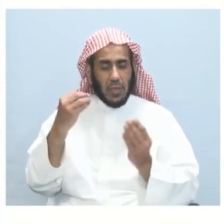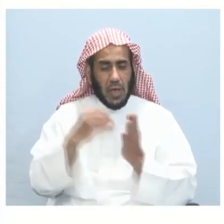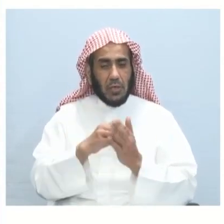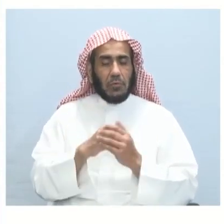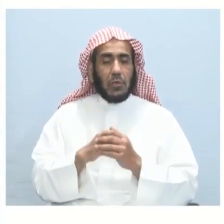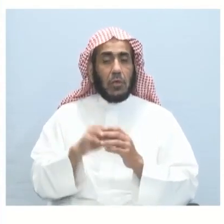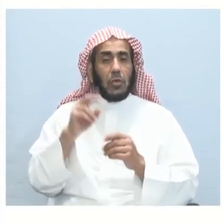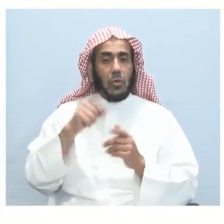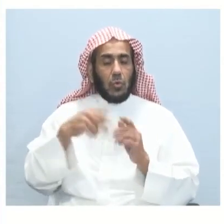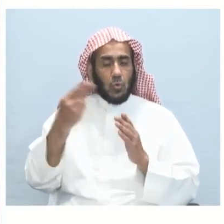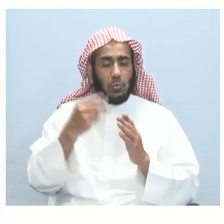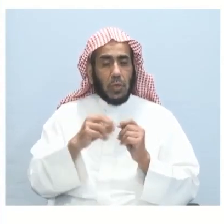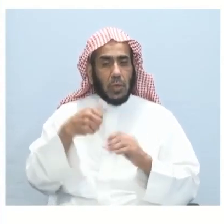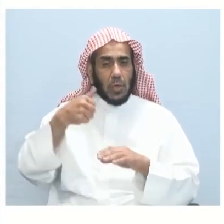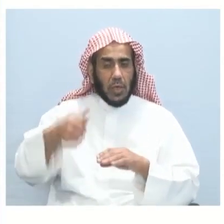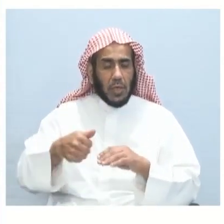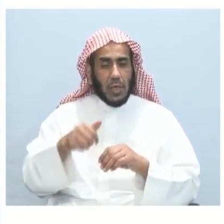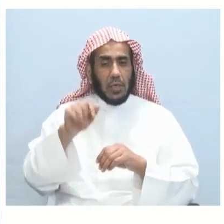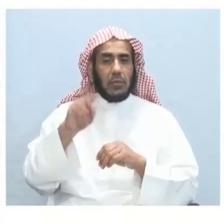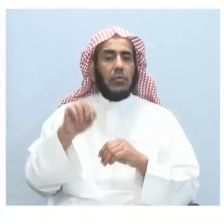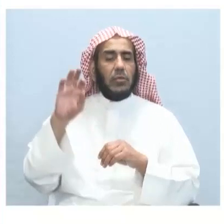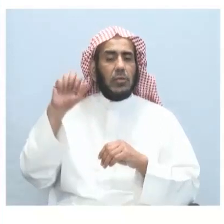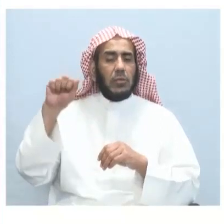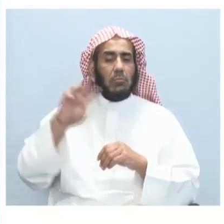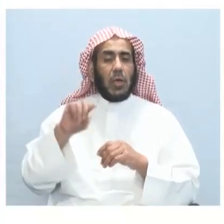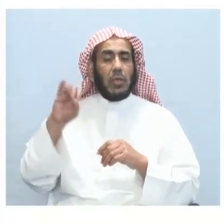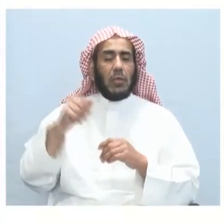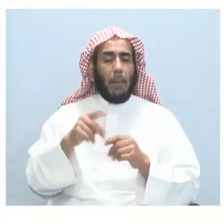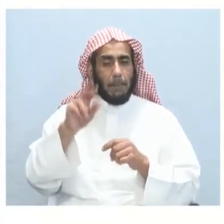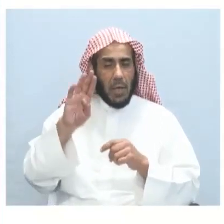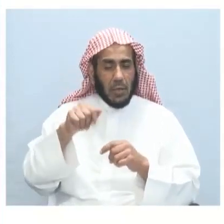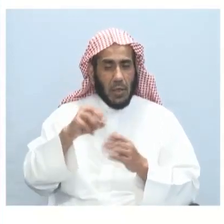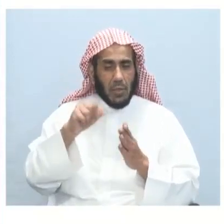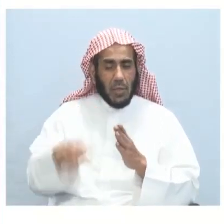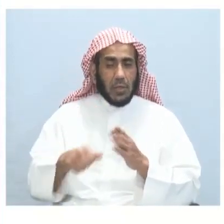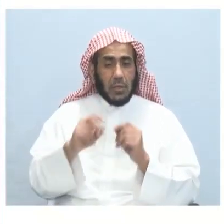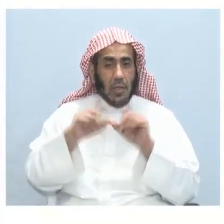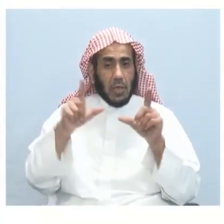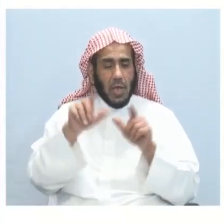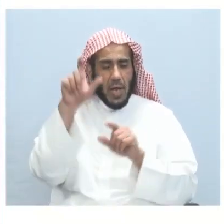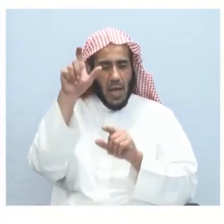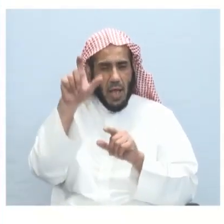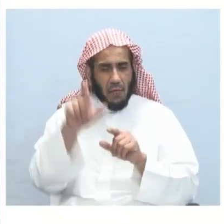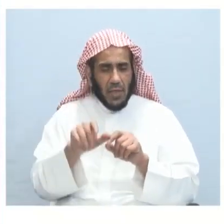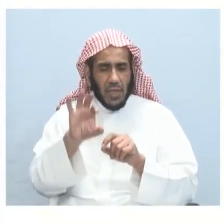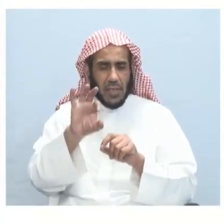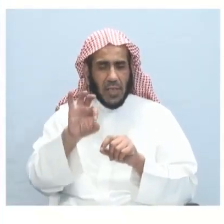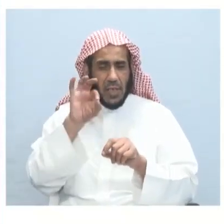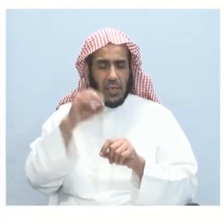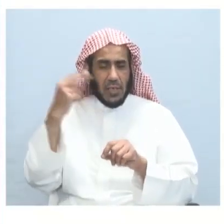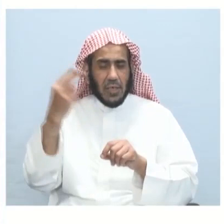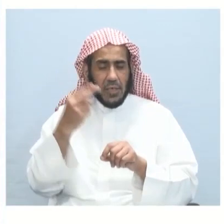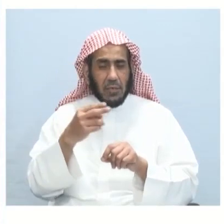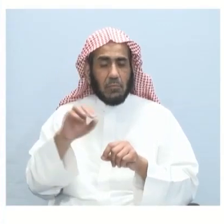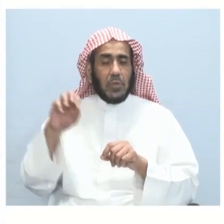رسومات توضيحيه نضغط على سمارت ارت بعد الضغط على سمارت ارت ستظهر نافذه اختيار رسم